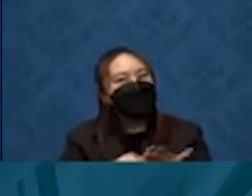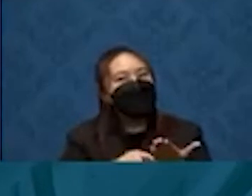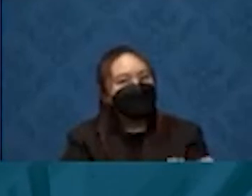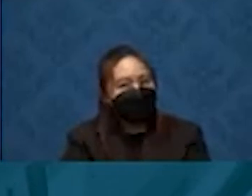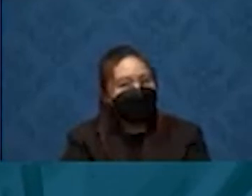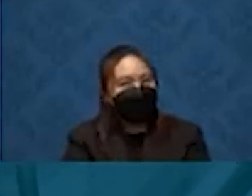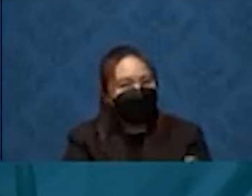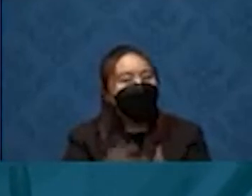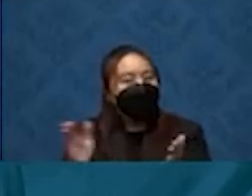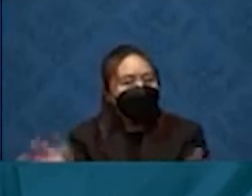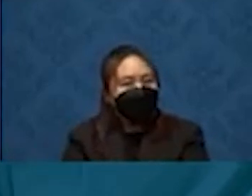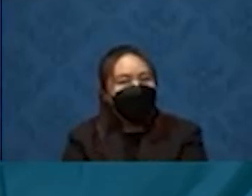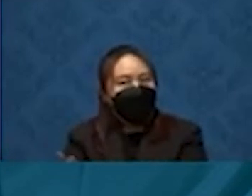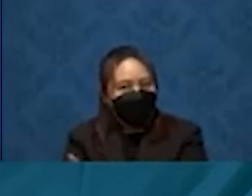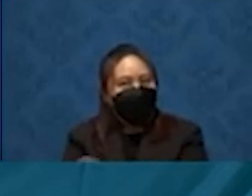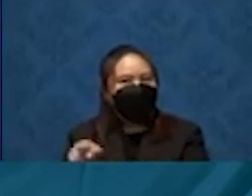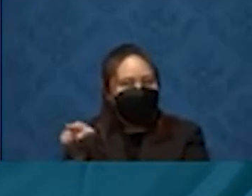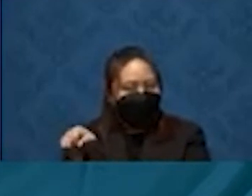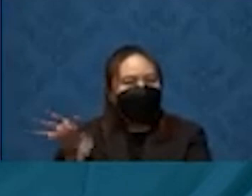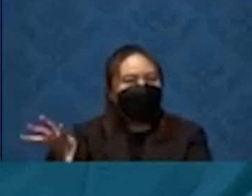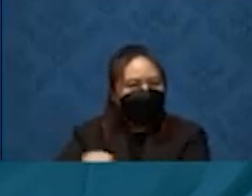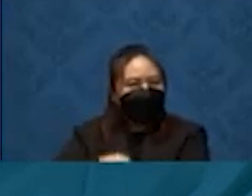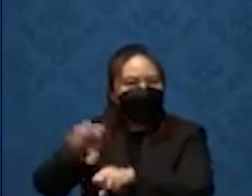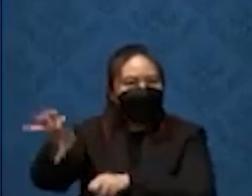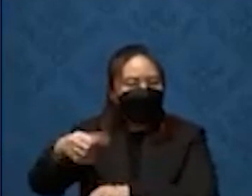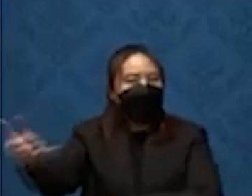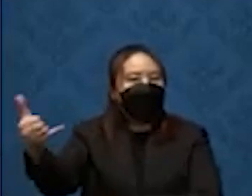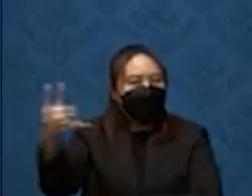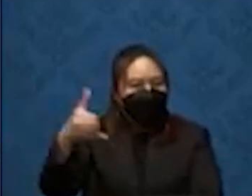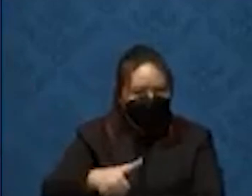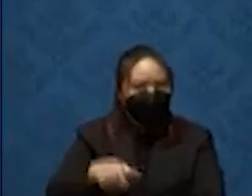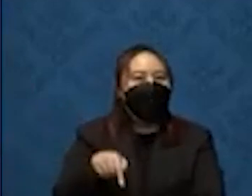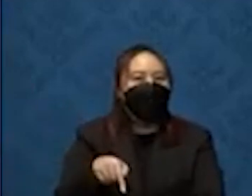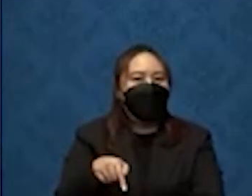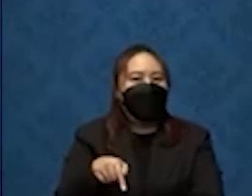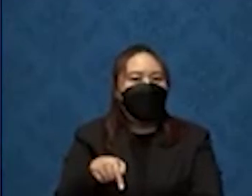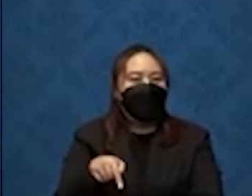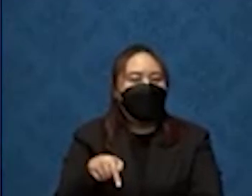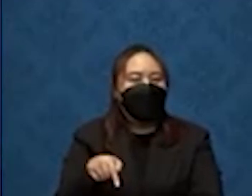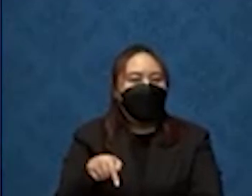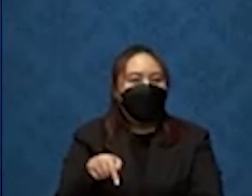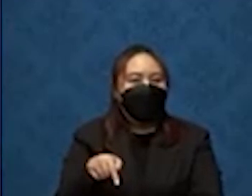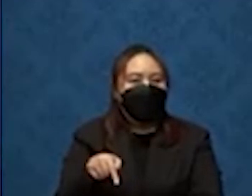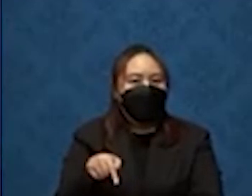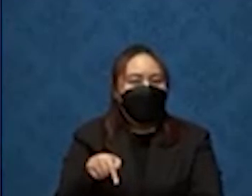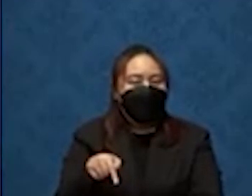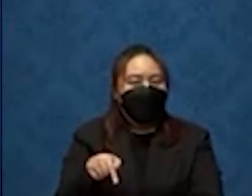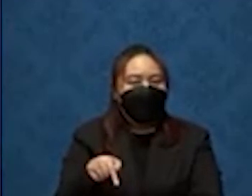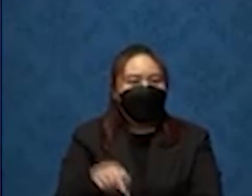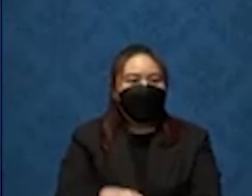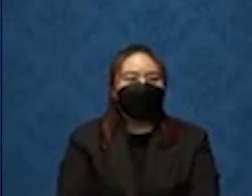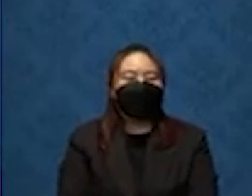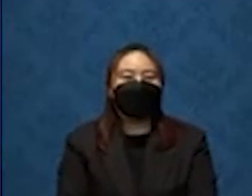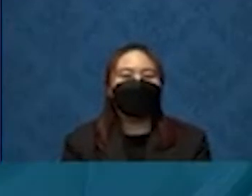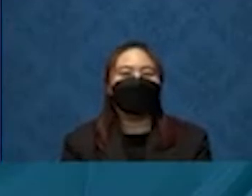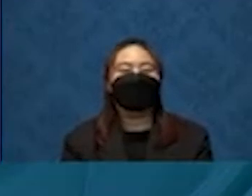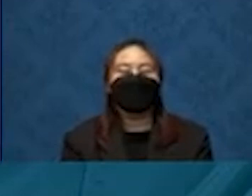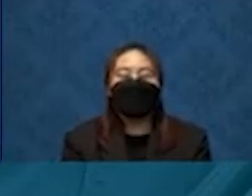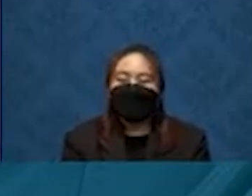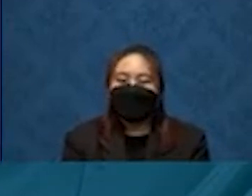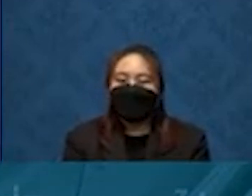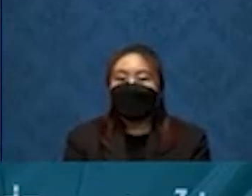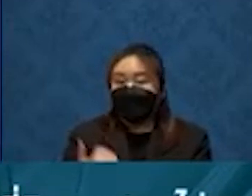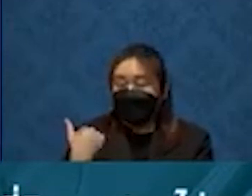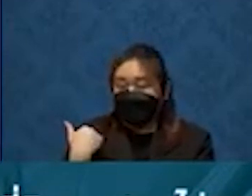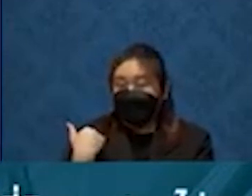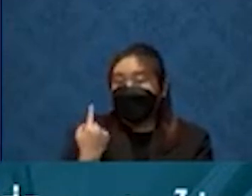ส่งเสริมที่จะดึงดูดให้เขาเข้ามานั่นคืออินเซนทีฟนะครับขออนุญาตว่าจะให้เขาเข้ามาหนึ่งในนั้นก็จะเป็นเรื่องของ